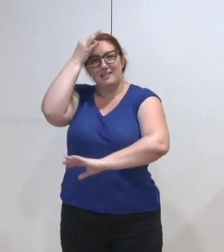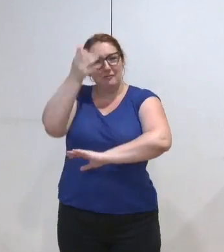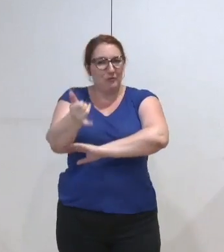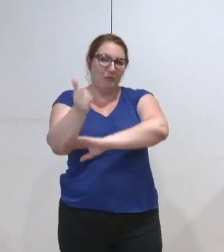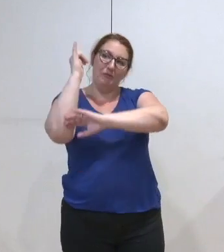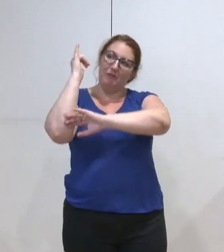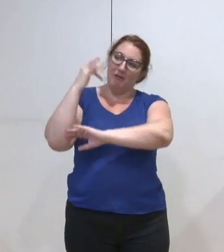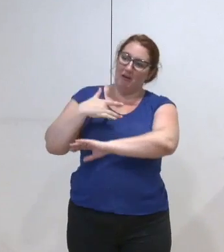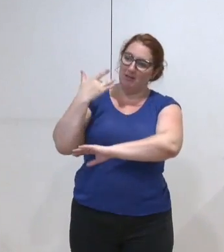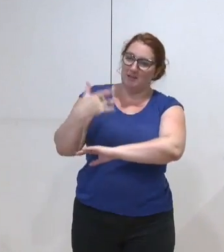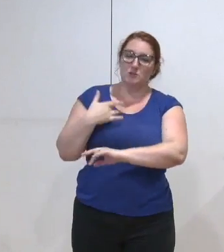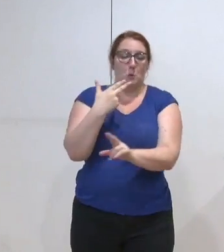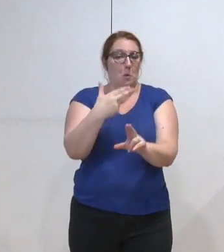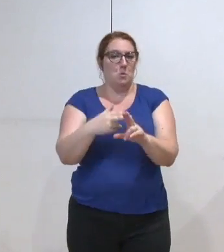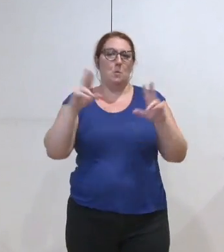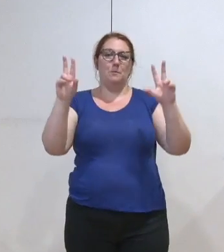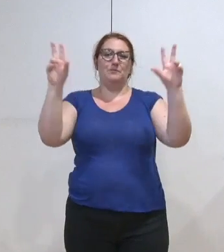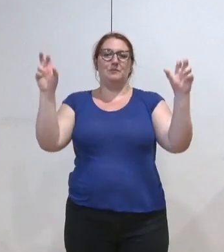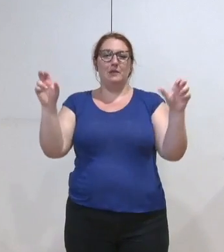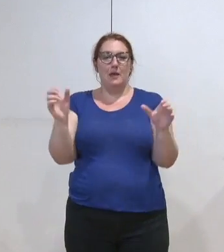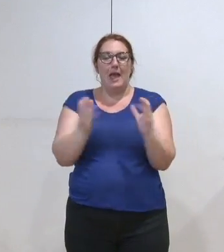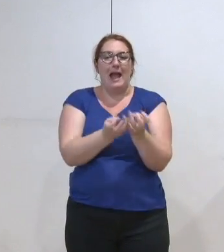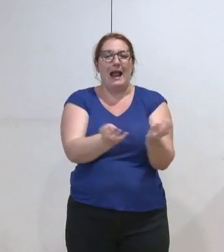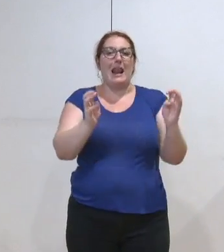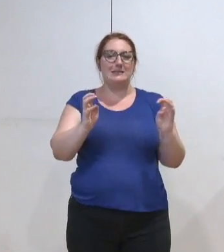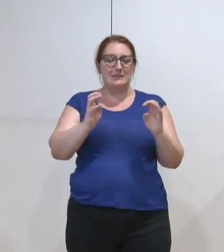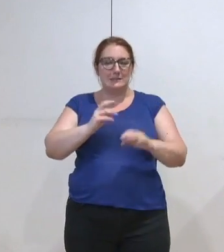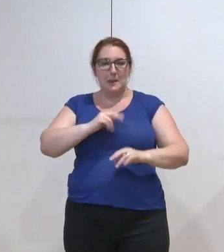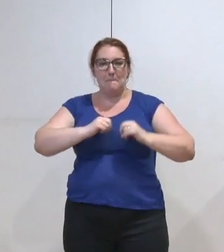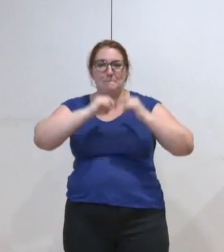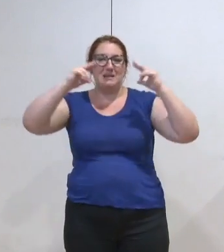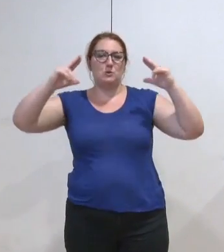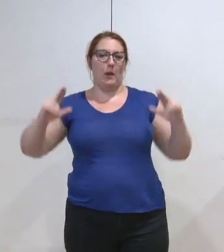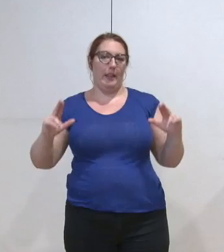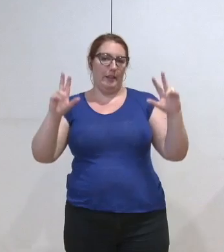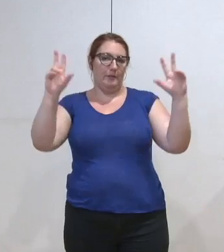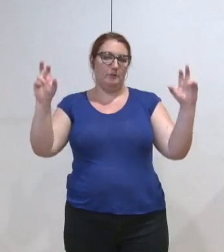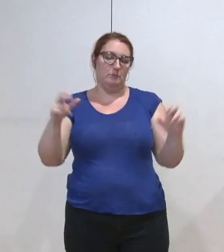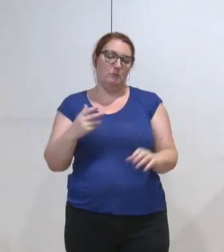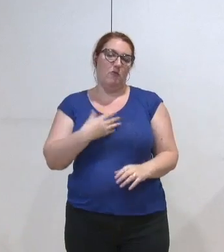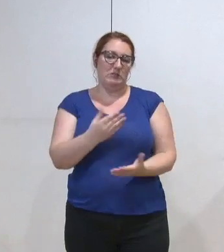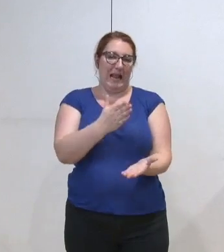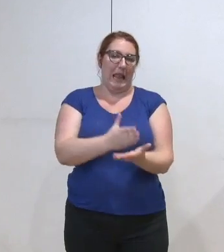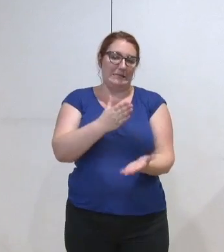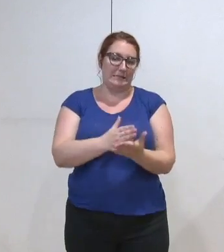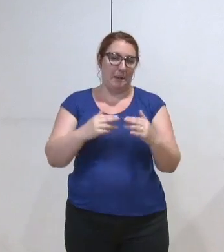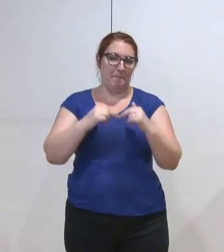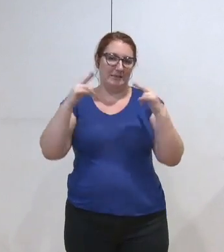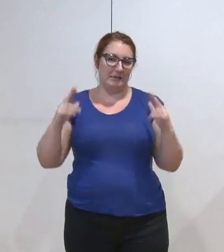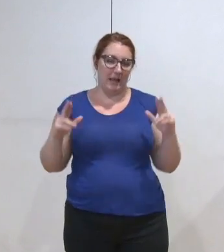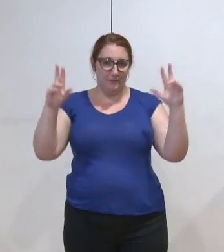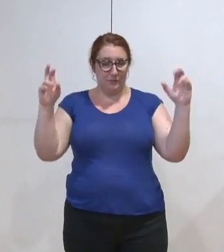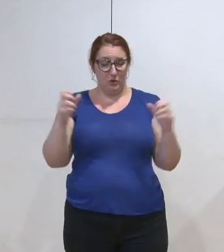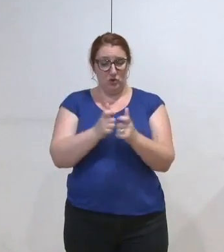classe passerelle la classe passerelle c'est une une structure qu'on a mis en place il y a 2 3 ans qui